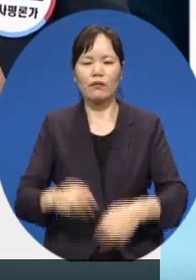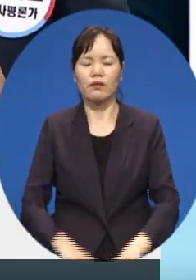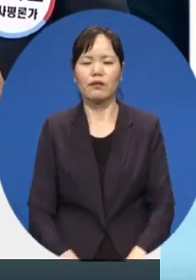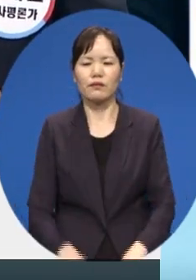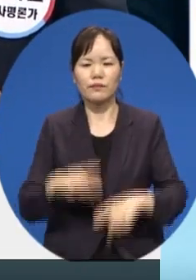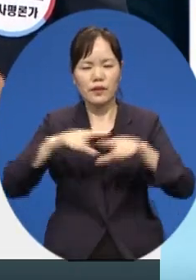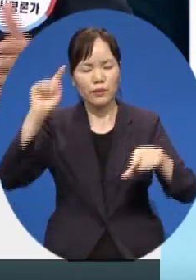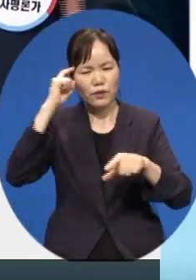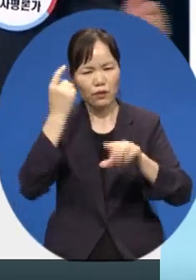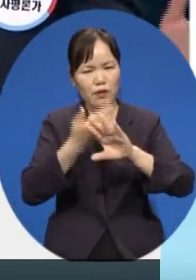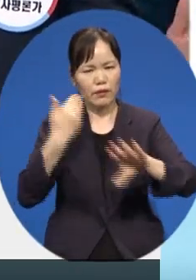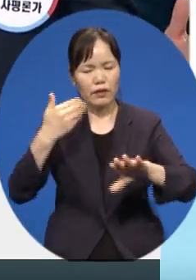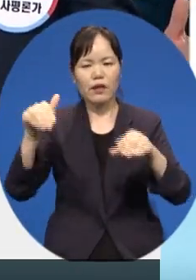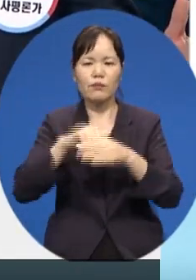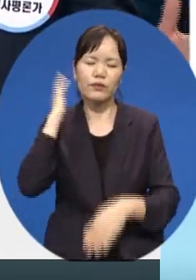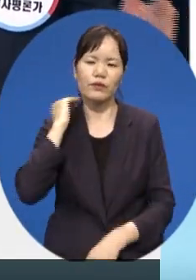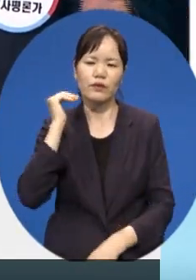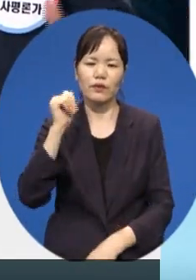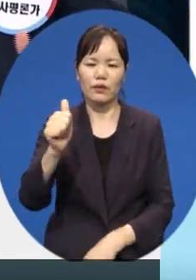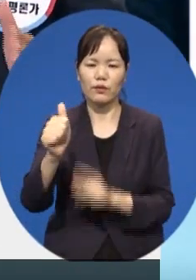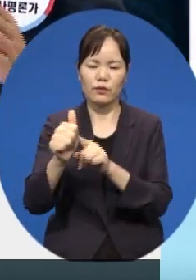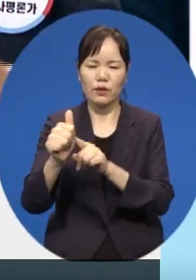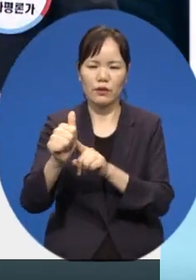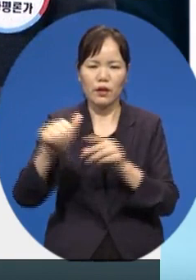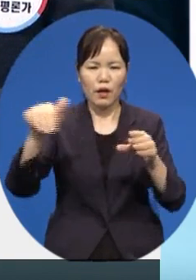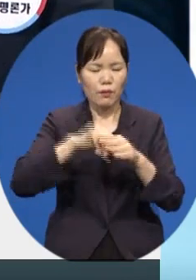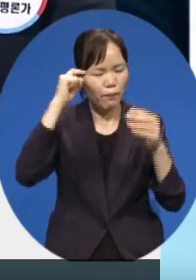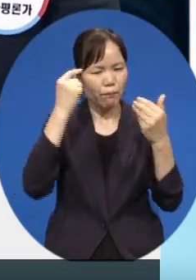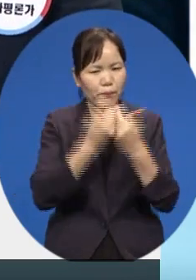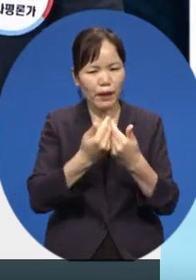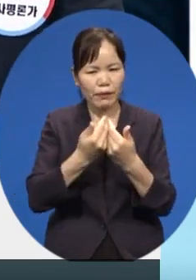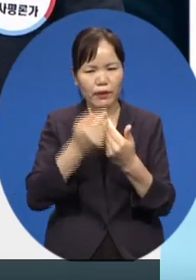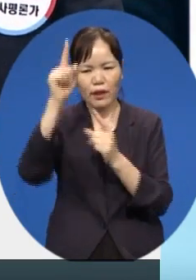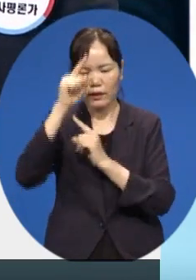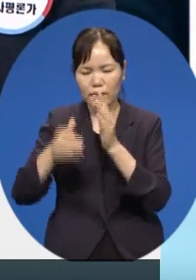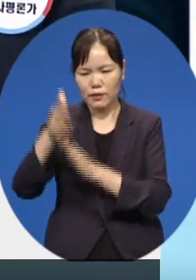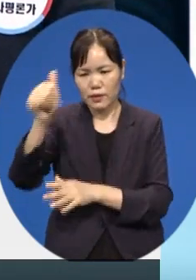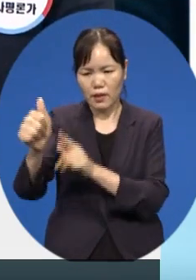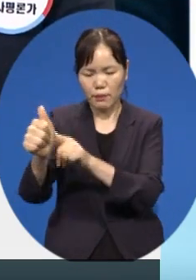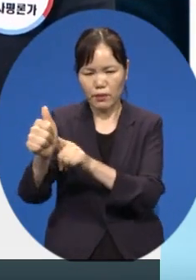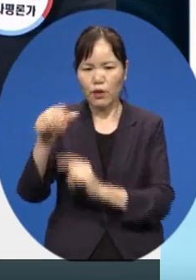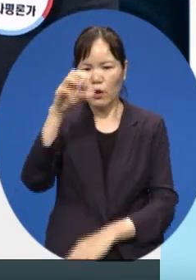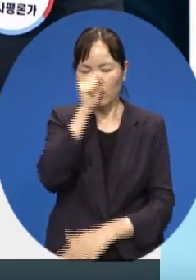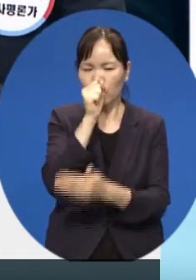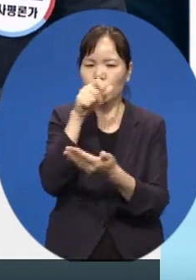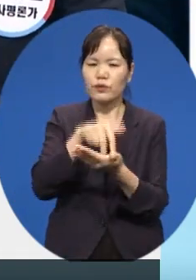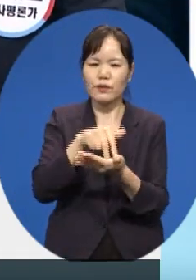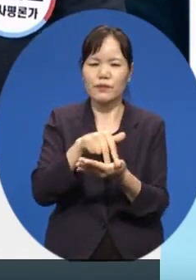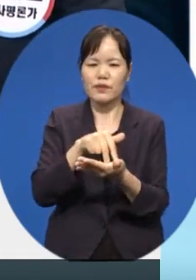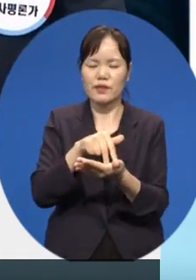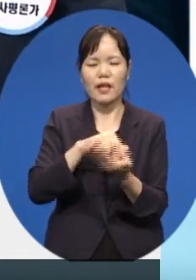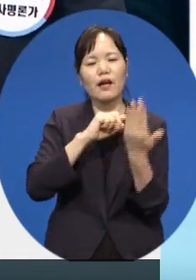생각했던 부분과는 좀 달리 문재인 대통령이 반문의 선두주자였던 이재명 경기지사에 대해서 굉장히 우호적인 입장, 그런